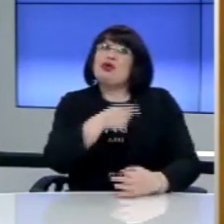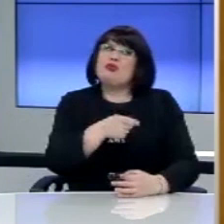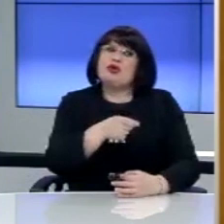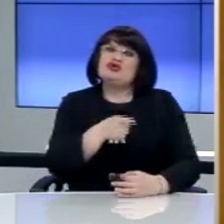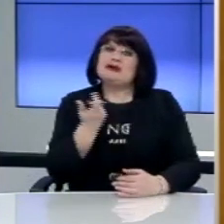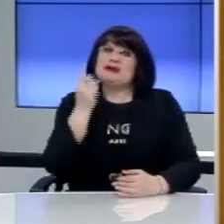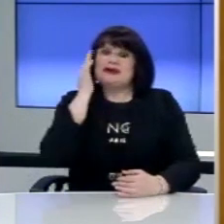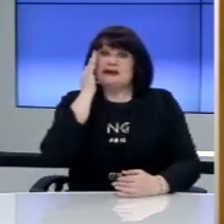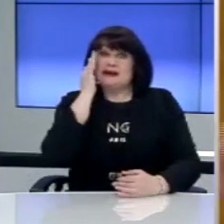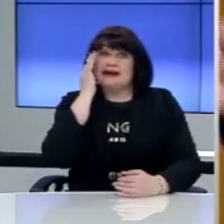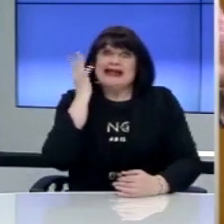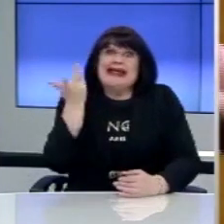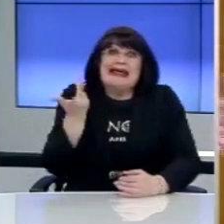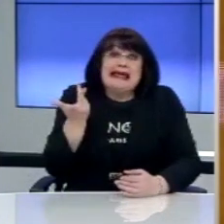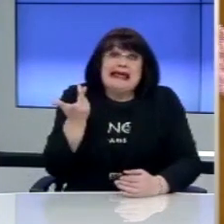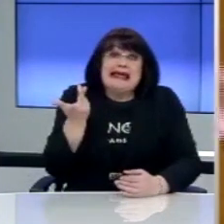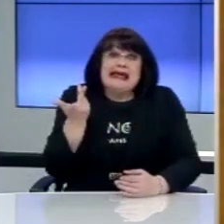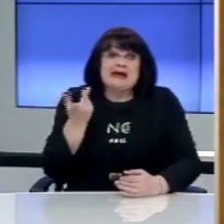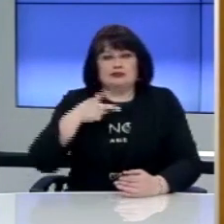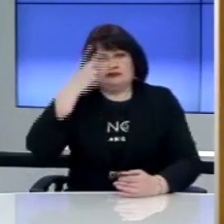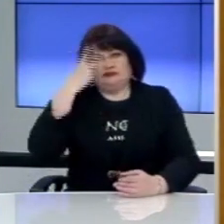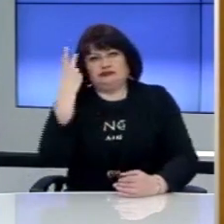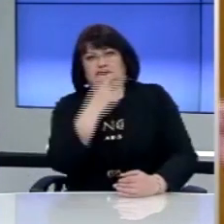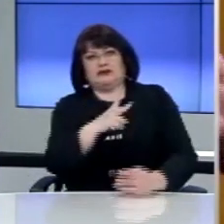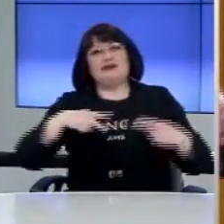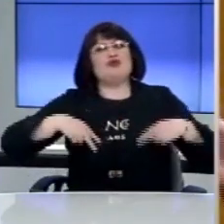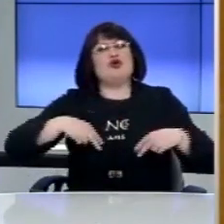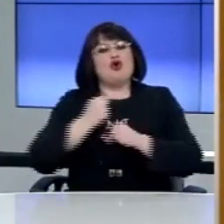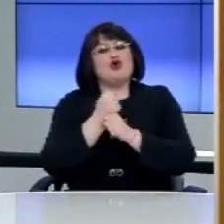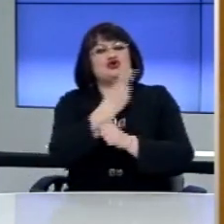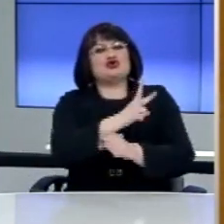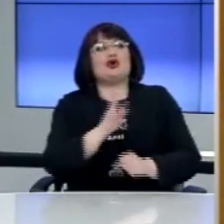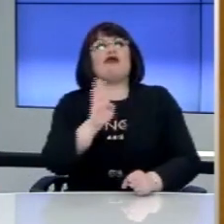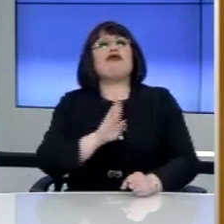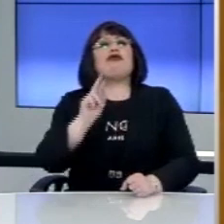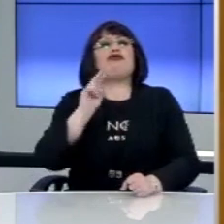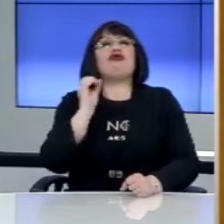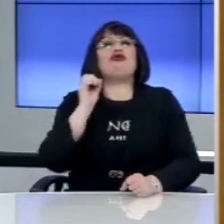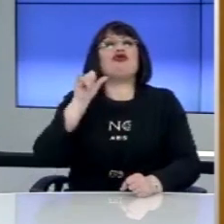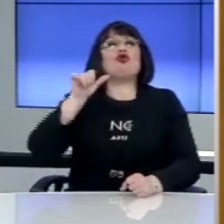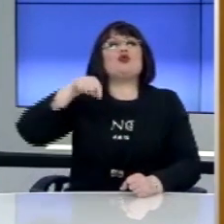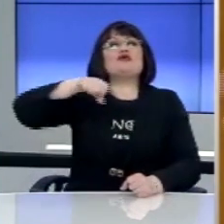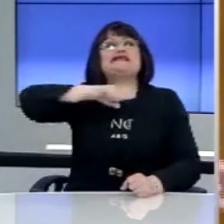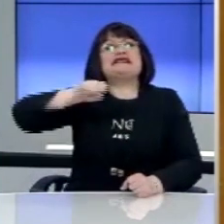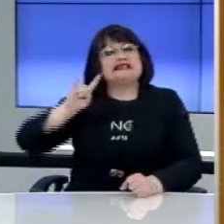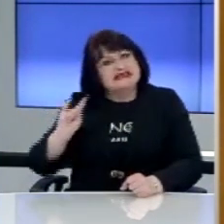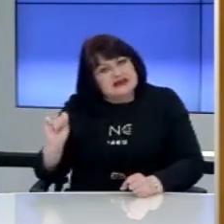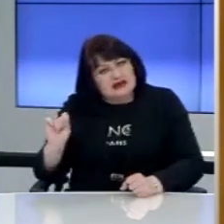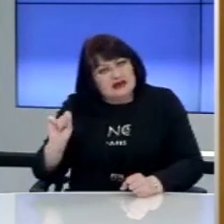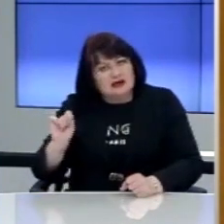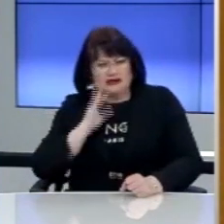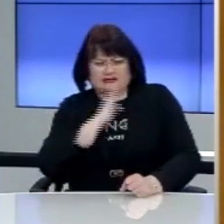Μητσοτάκη, ή απλά σας τα λέει όπως θέλει ο κύριος Βρούτσης, ο Υπουργός Εργασίας, και σας